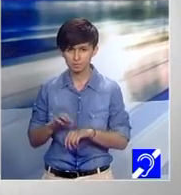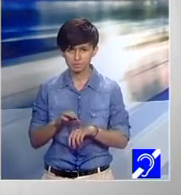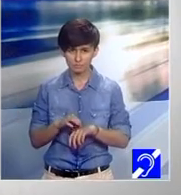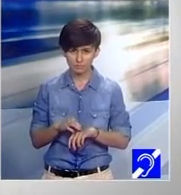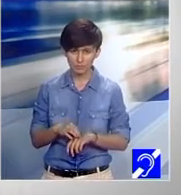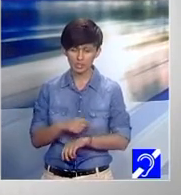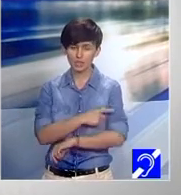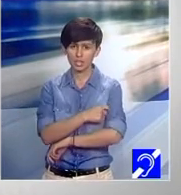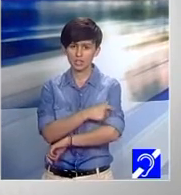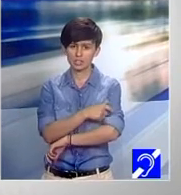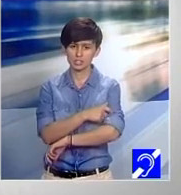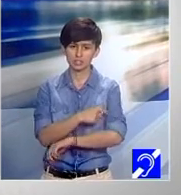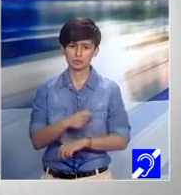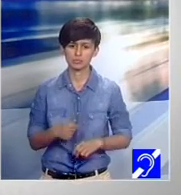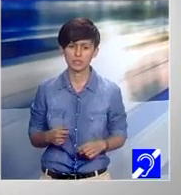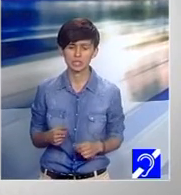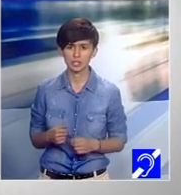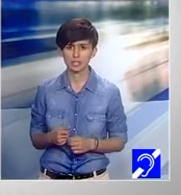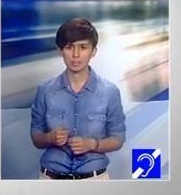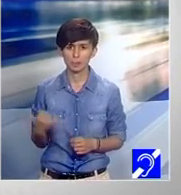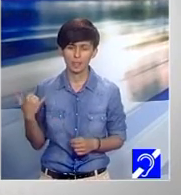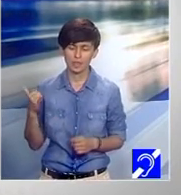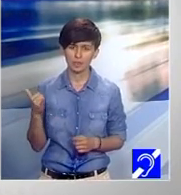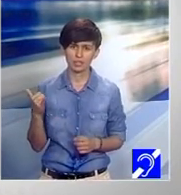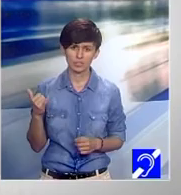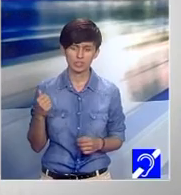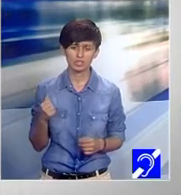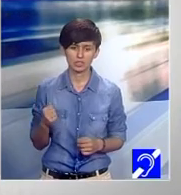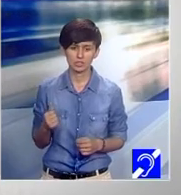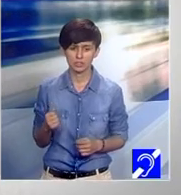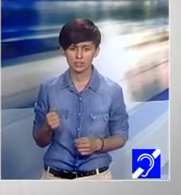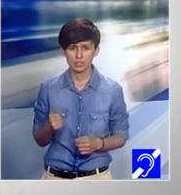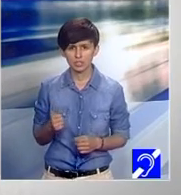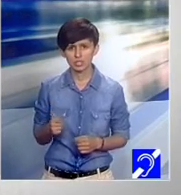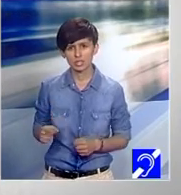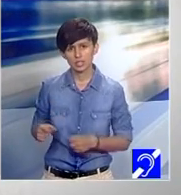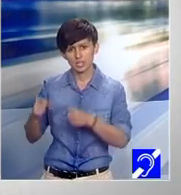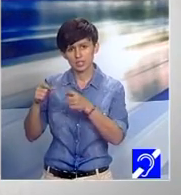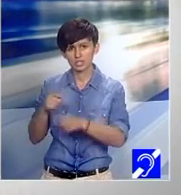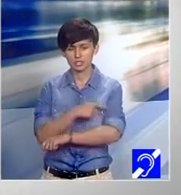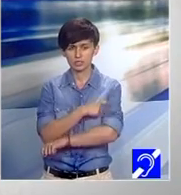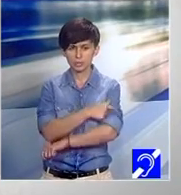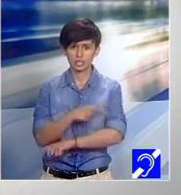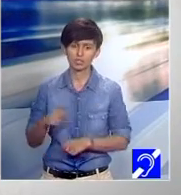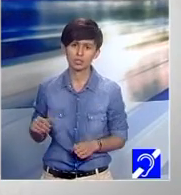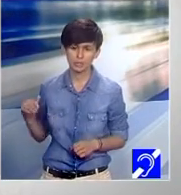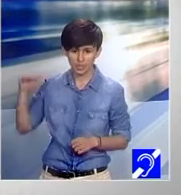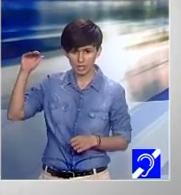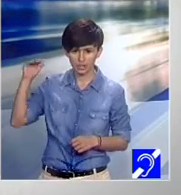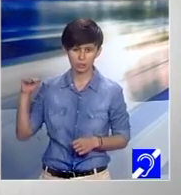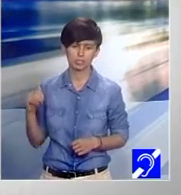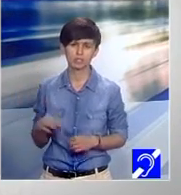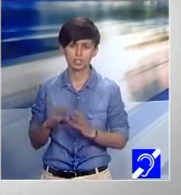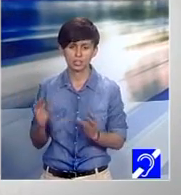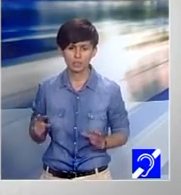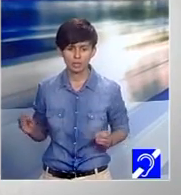ocupă de bolnavii confirmați, copii. A fost prezentă și doamna doctor Silvia Iancu de la adulți, care se ocupă de adulții, da, din